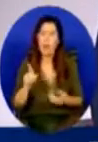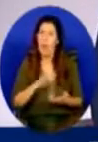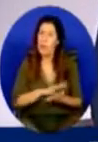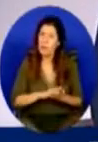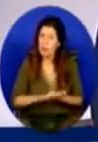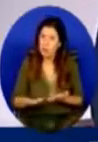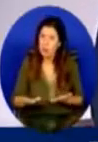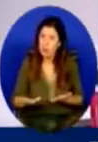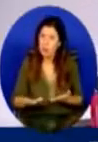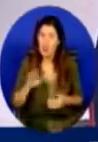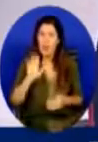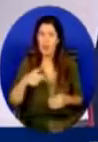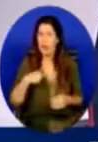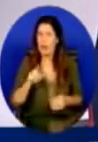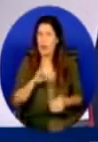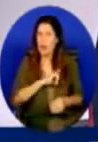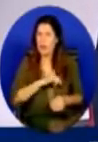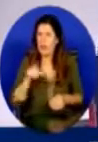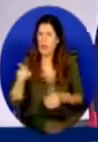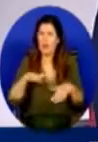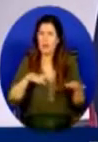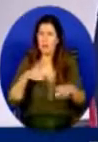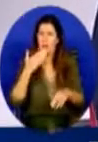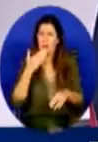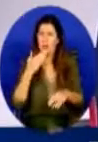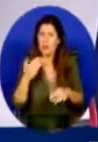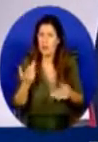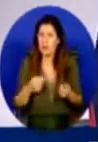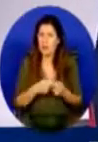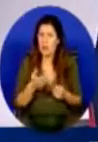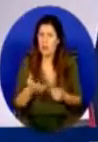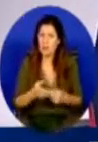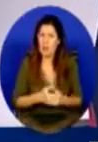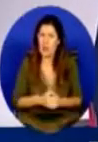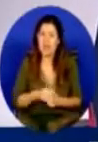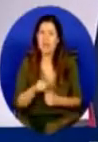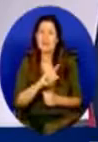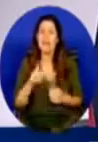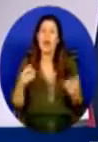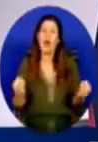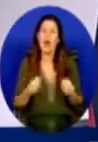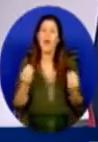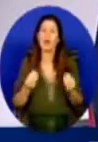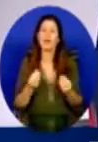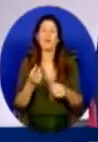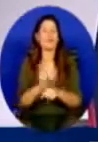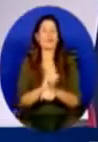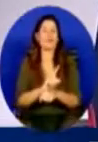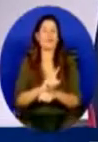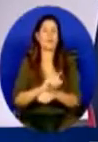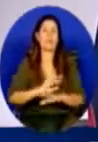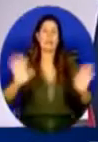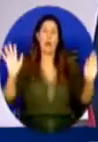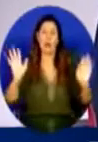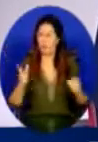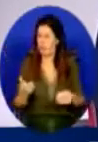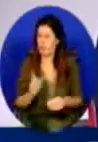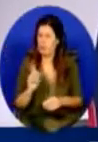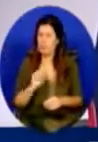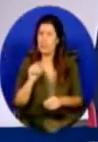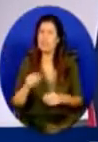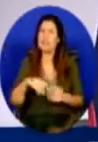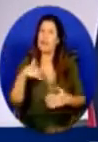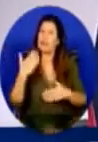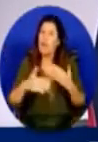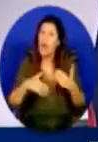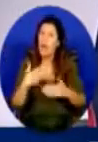גם, אני גם לא מקנה בממשלת ישראל בתוך העניין הזה. זה לא משהו שאפשר בזבנג וגמרנו לגמור אותו. זה תהליך. זה תהליך